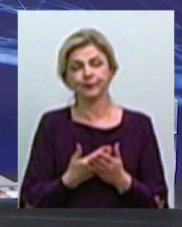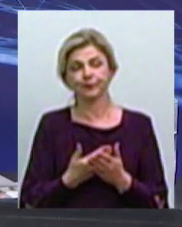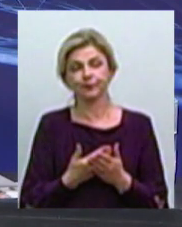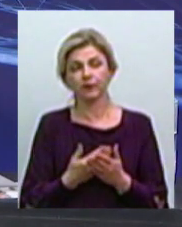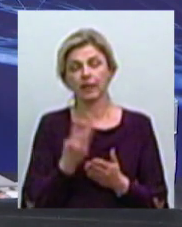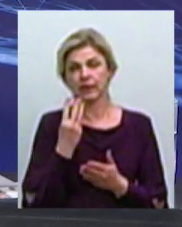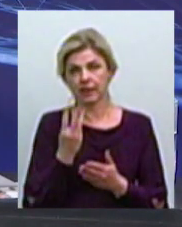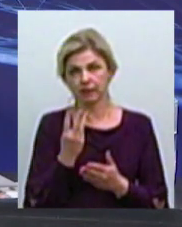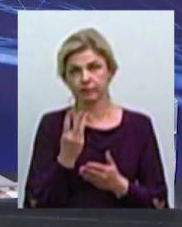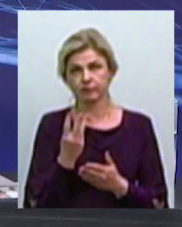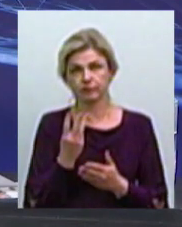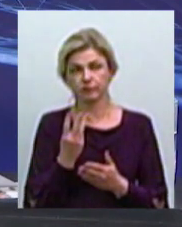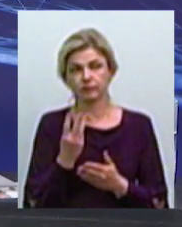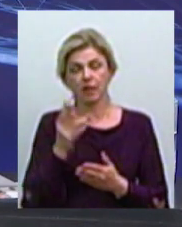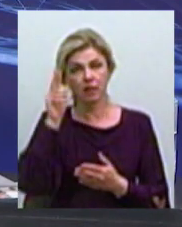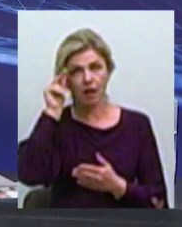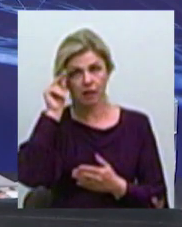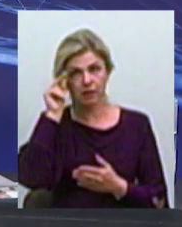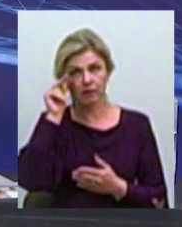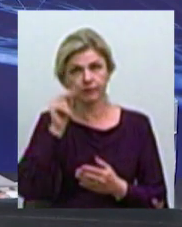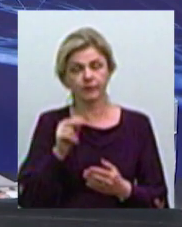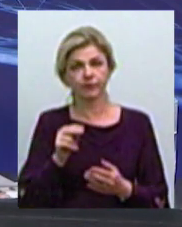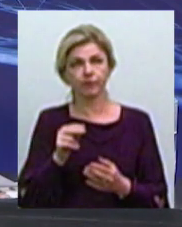есть 3 даты наши.